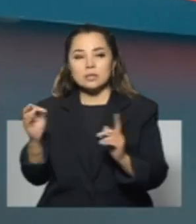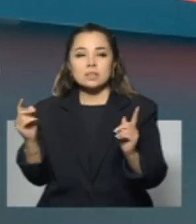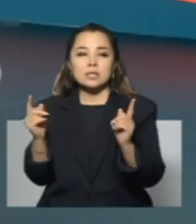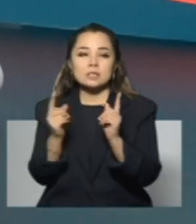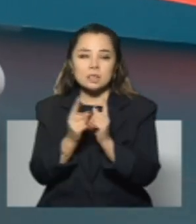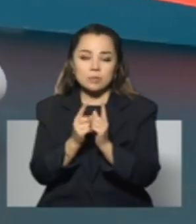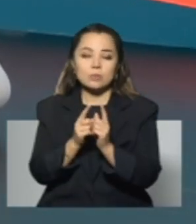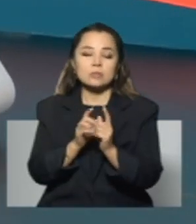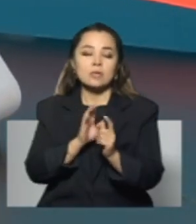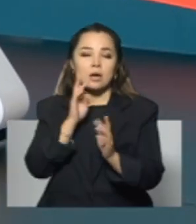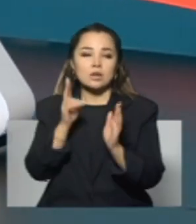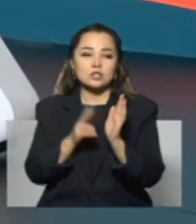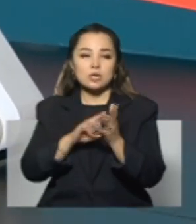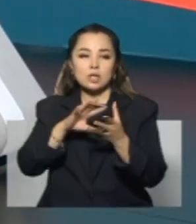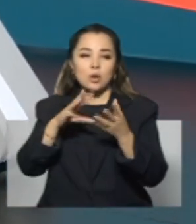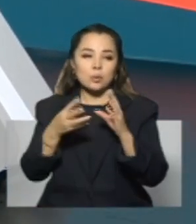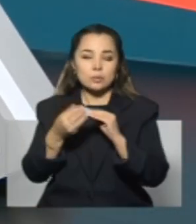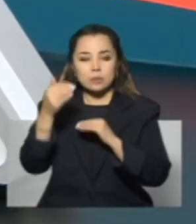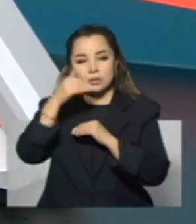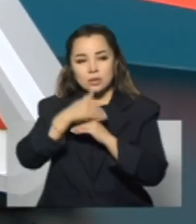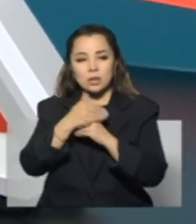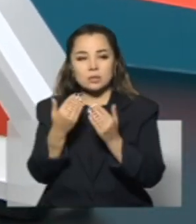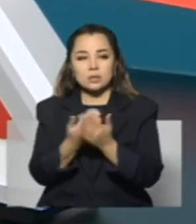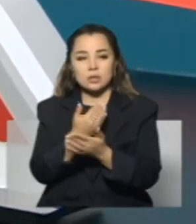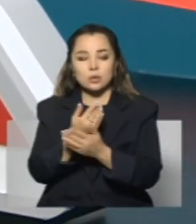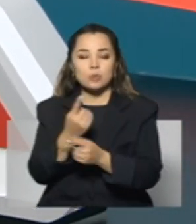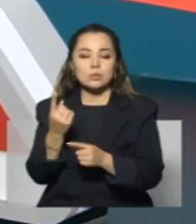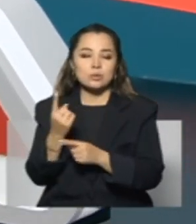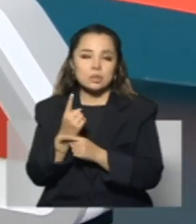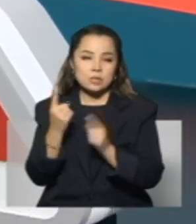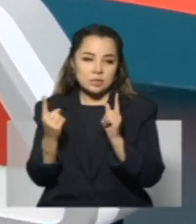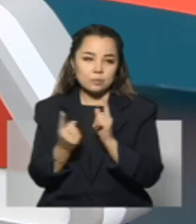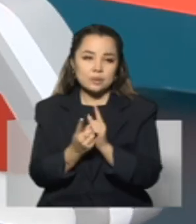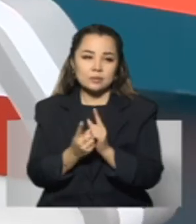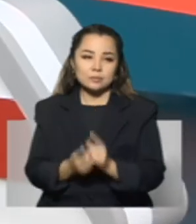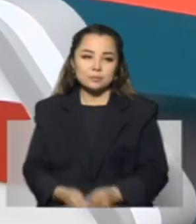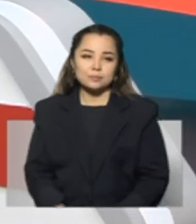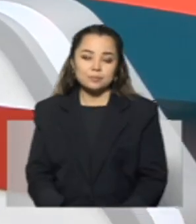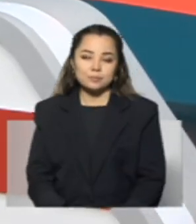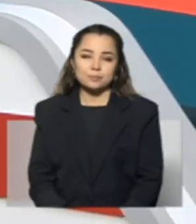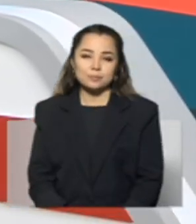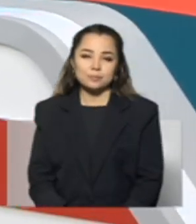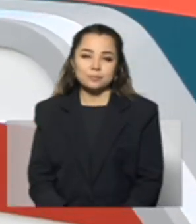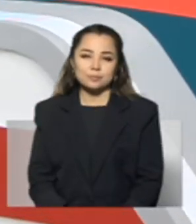сайын хабар таратып жатыр. Ал қорытынды шығарылым түнгі 00-де. Бізбен бірге болыңыздар.